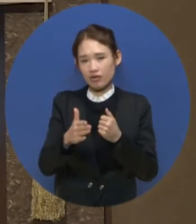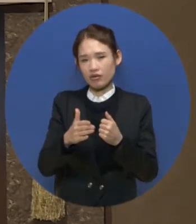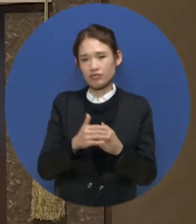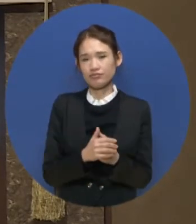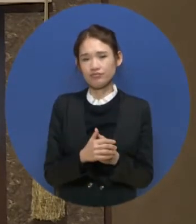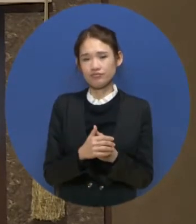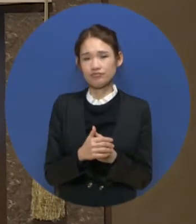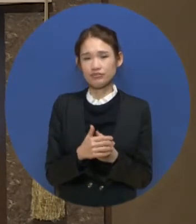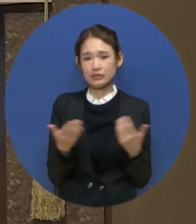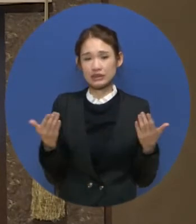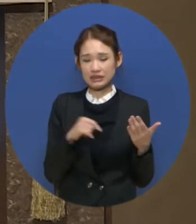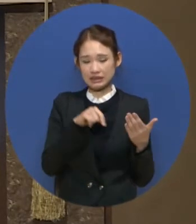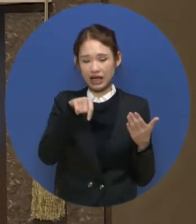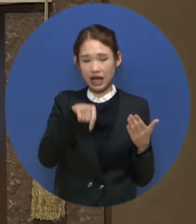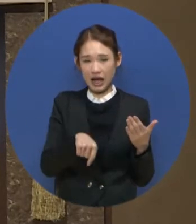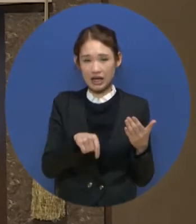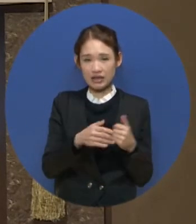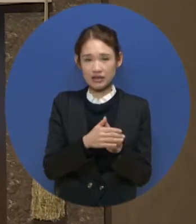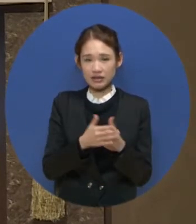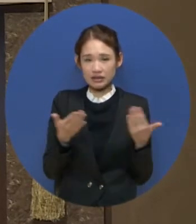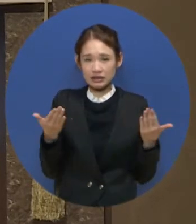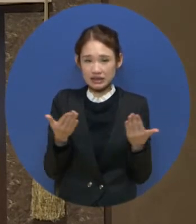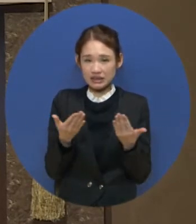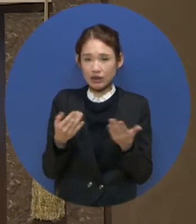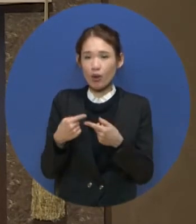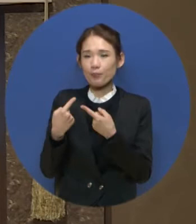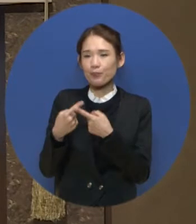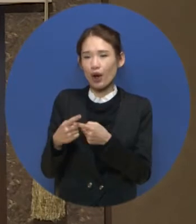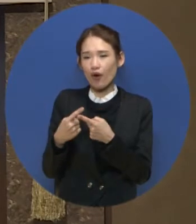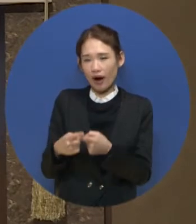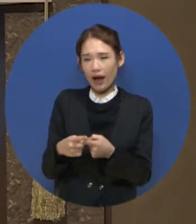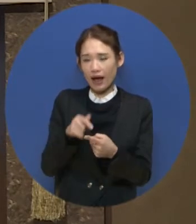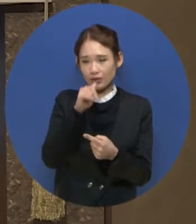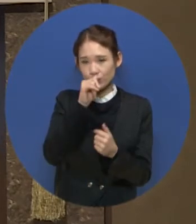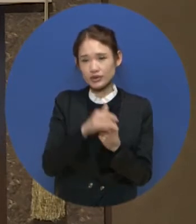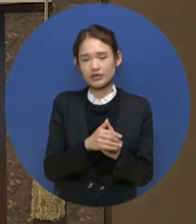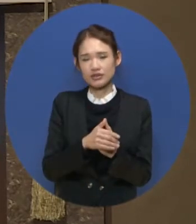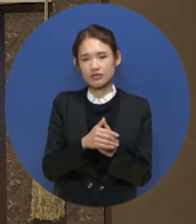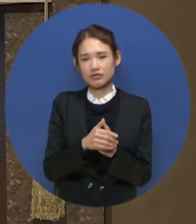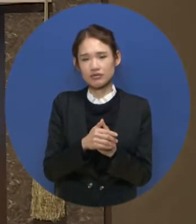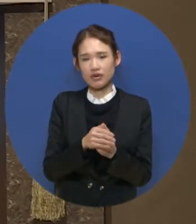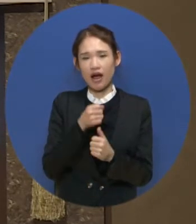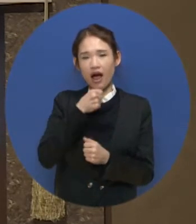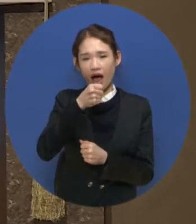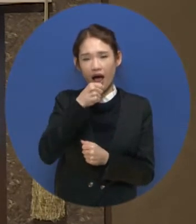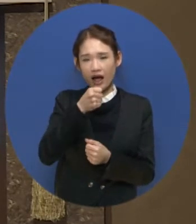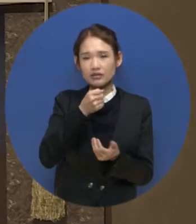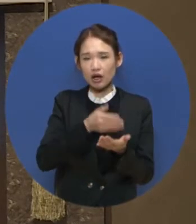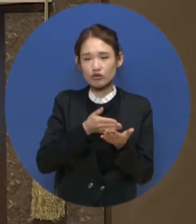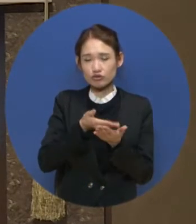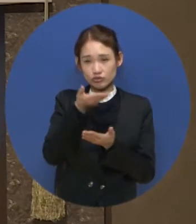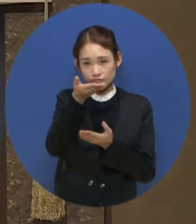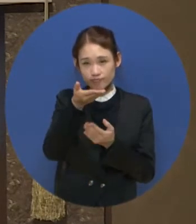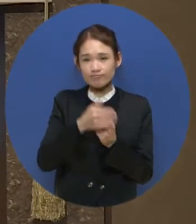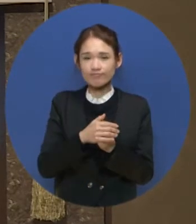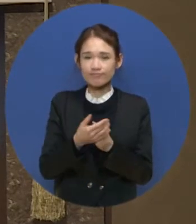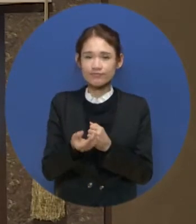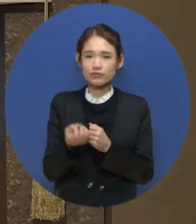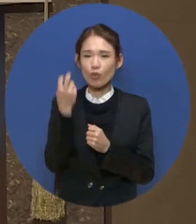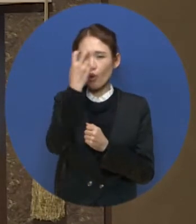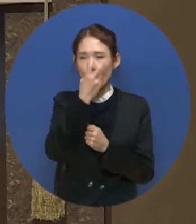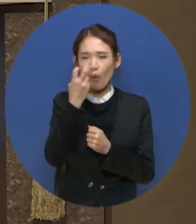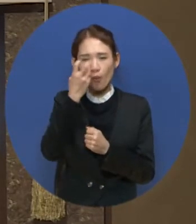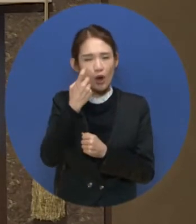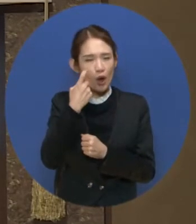있고요. 그 사이에 이제 직업 평가라는 거가 있어요. 이제 아나운서님께서도 아마 검사를 해보면